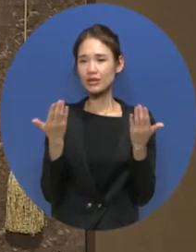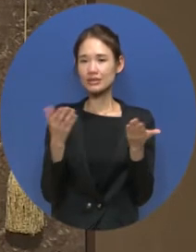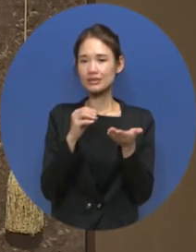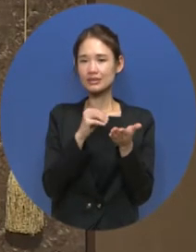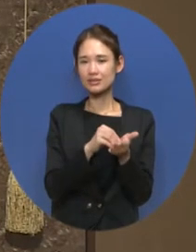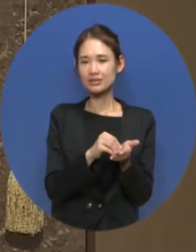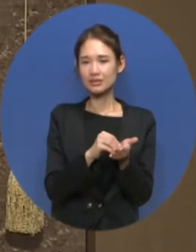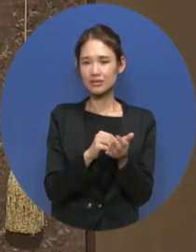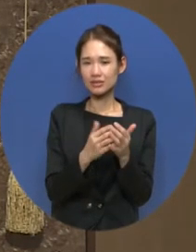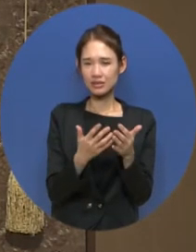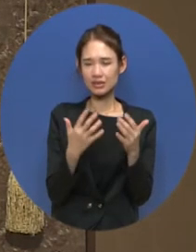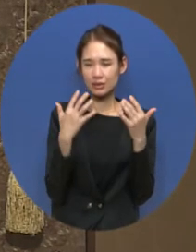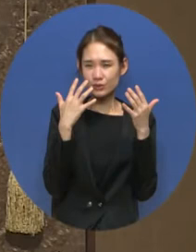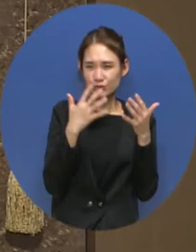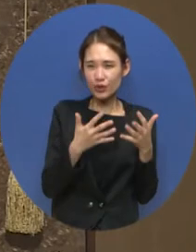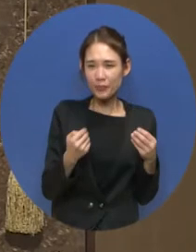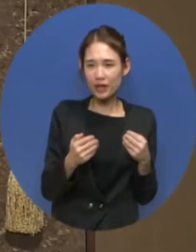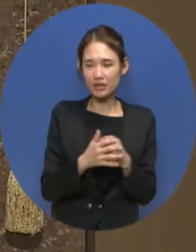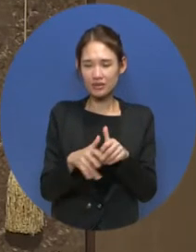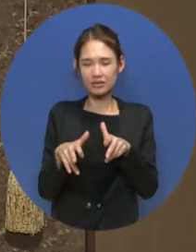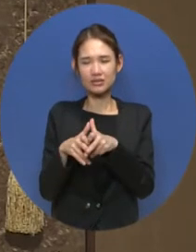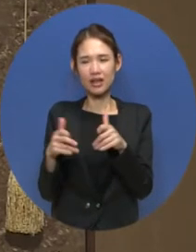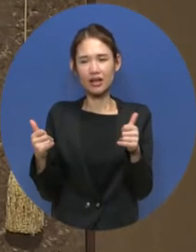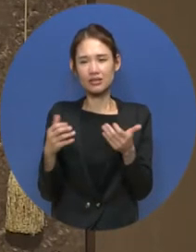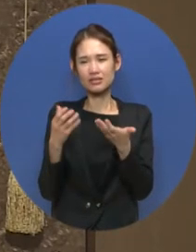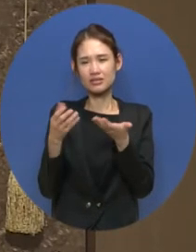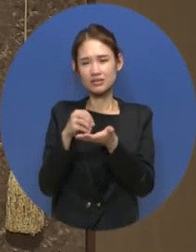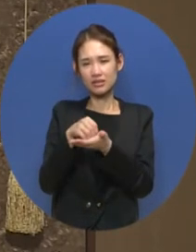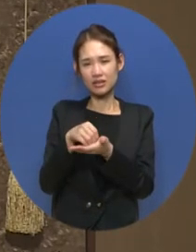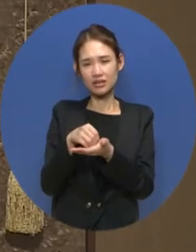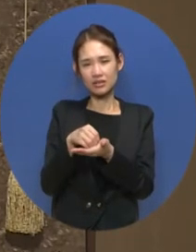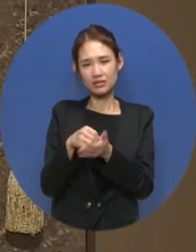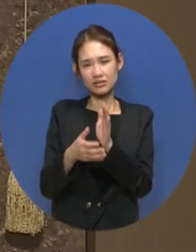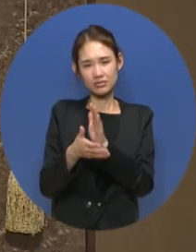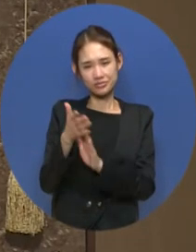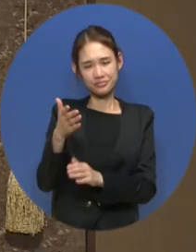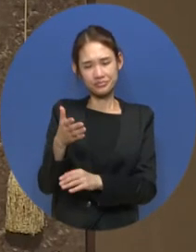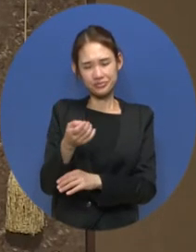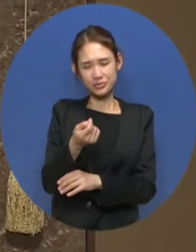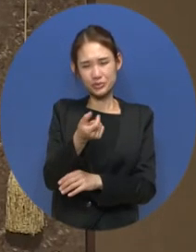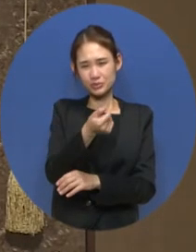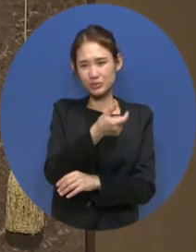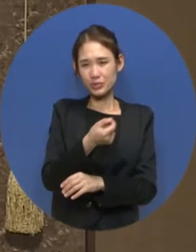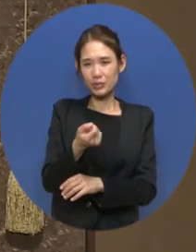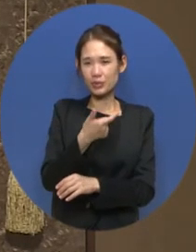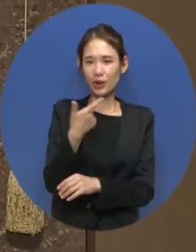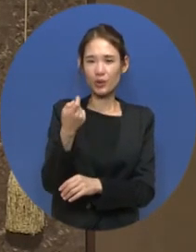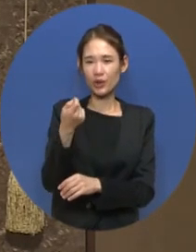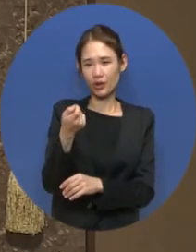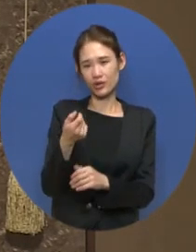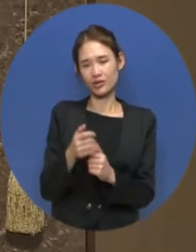쪽에 사실 밀려서 장애인 일자리는 굉장히 지금 빛을 못 보고 있다라고 이제 생각이 들어요.